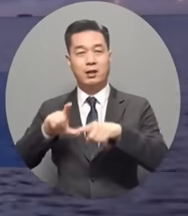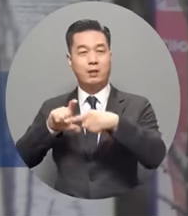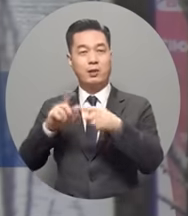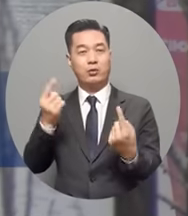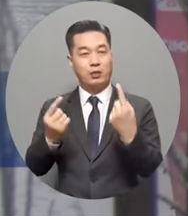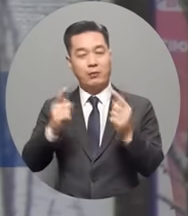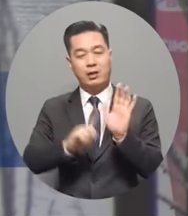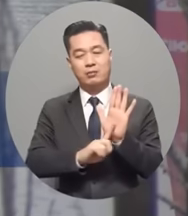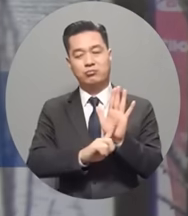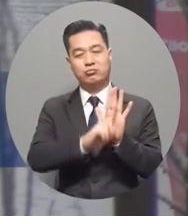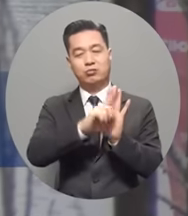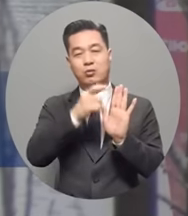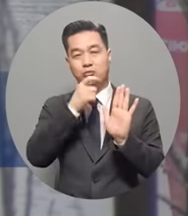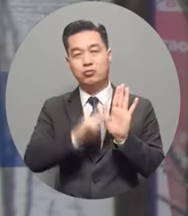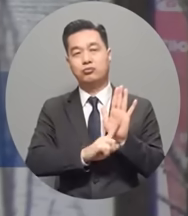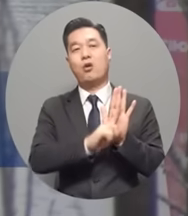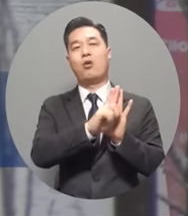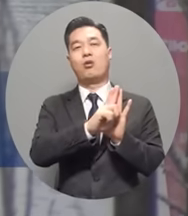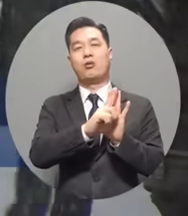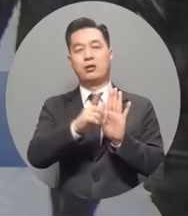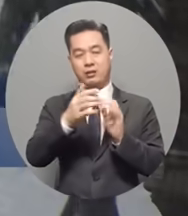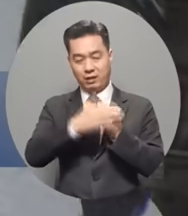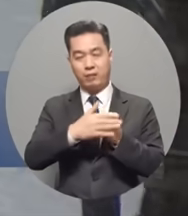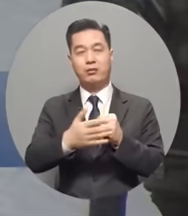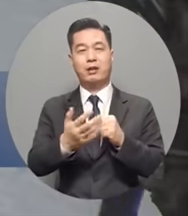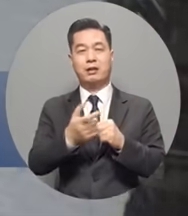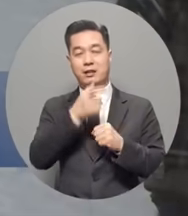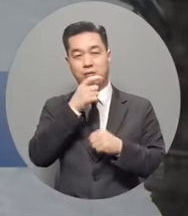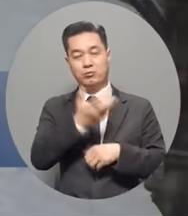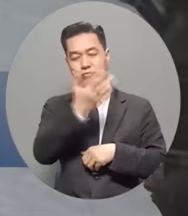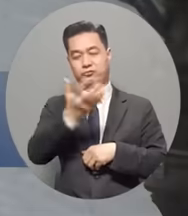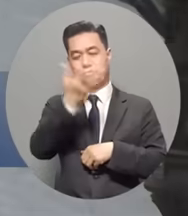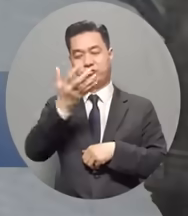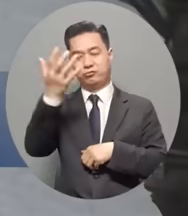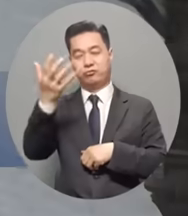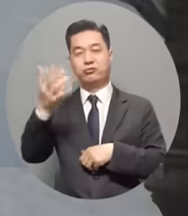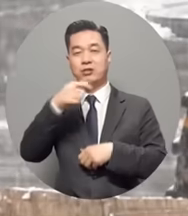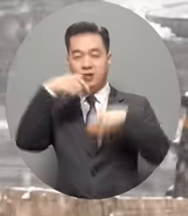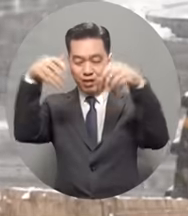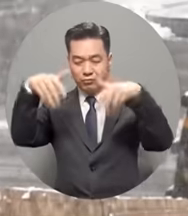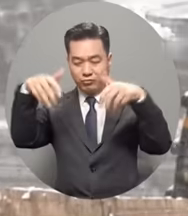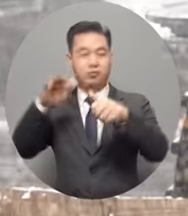올 겨울에 강수량이 많은데 직접적인 기여를 한 것으로 보고 있습니다.